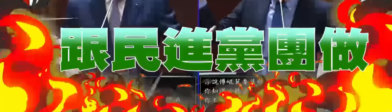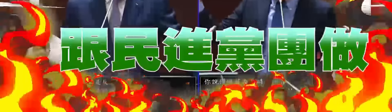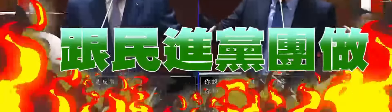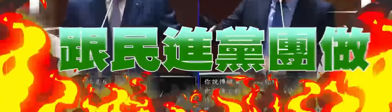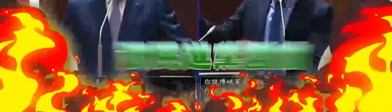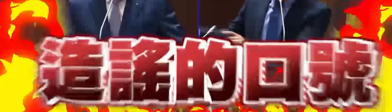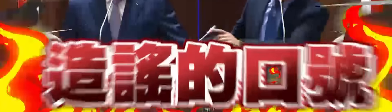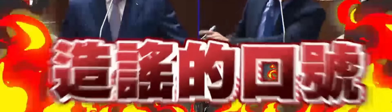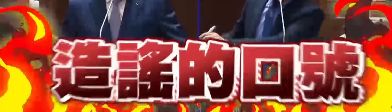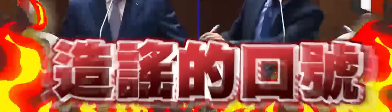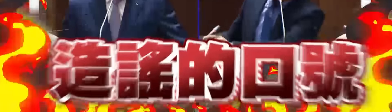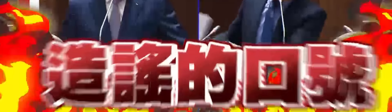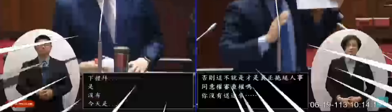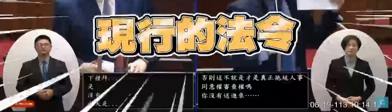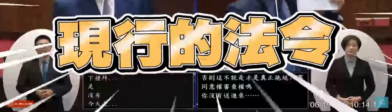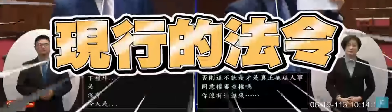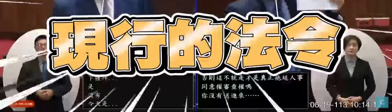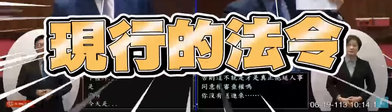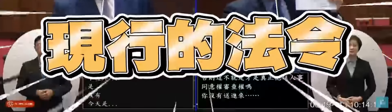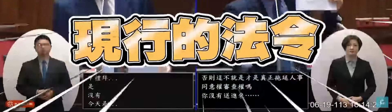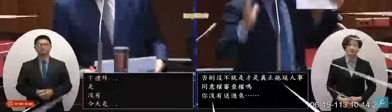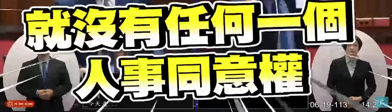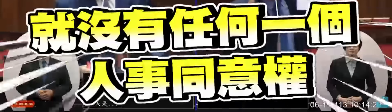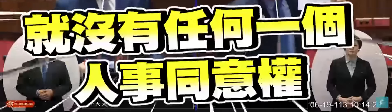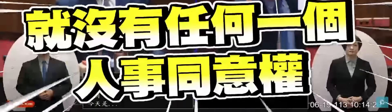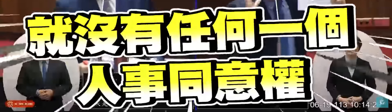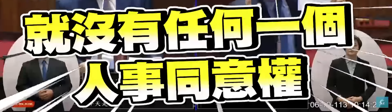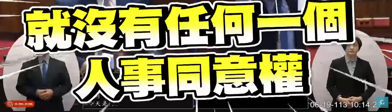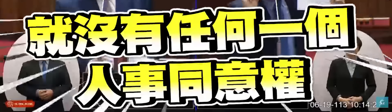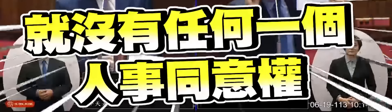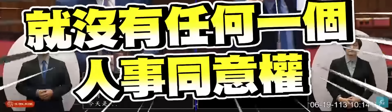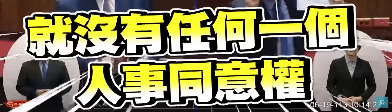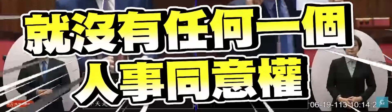跟民进党团做造谣的口号。